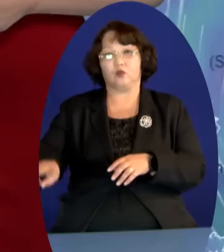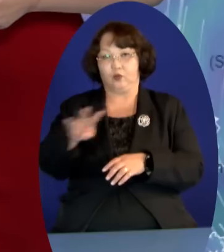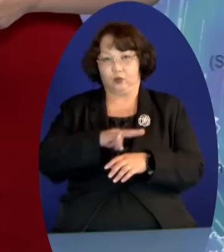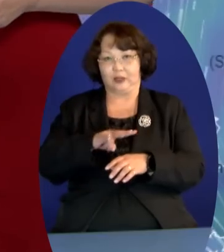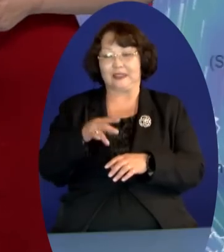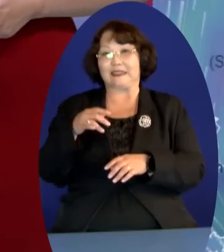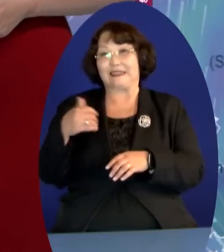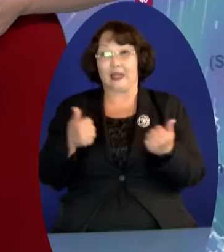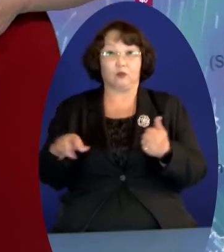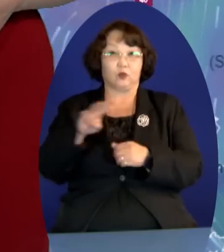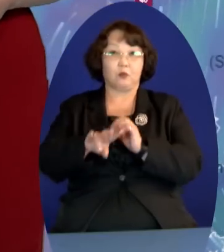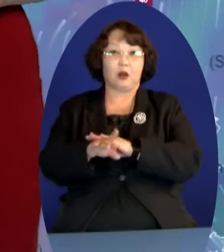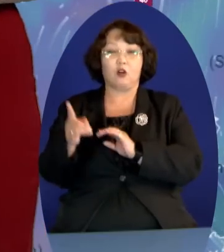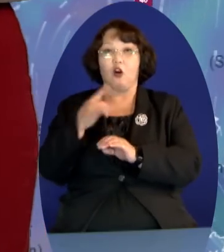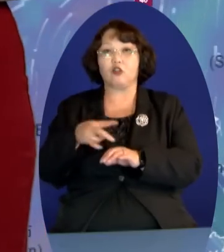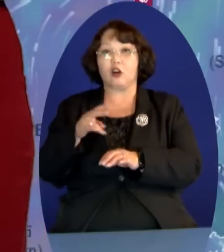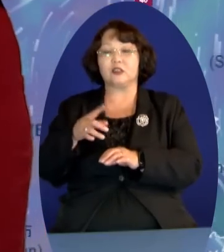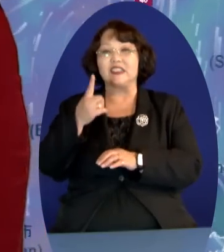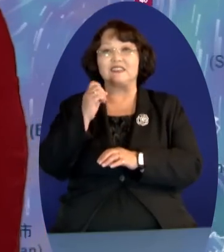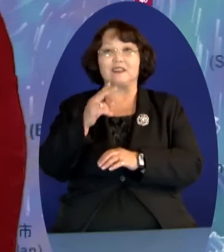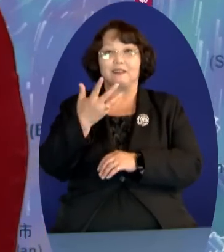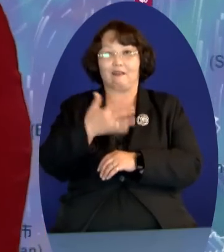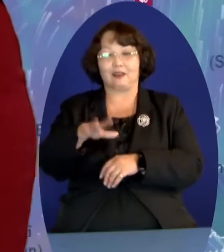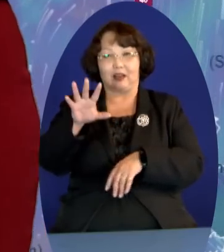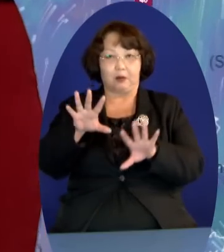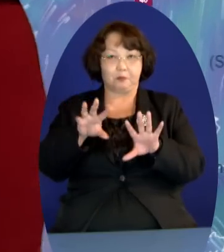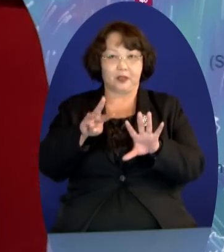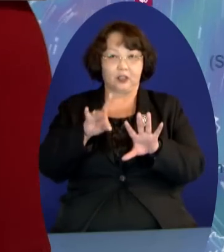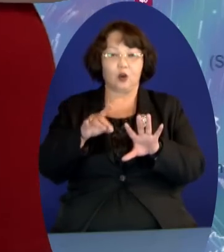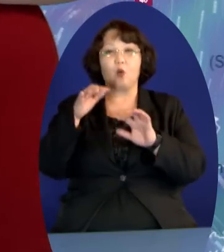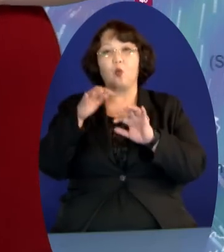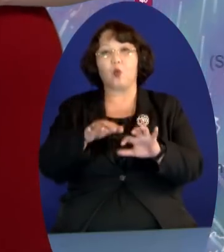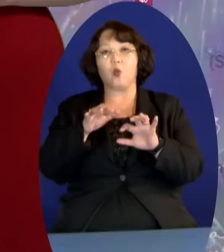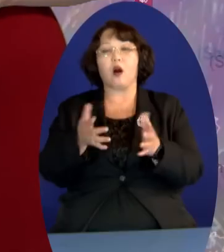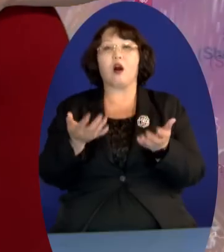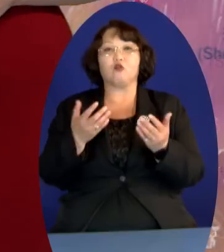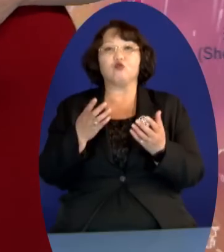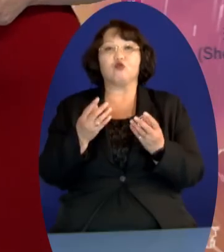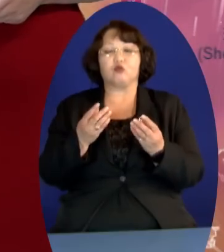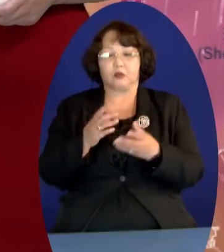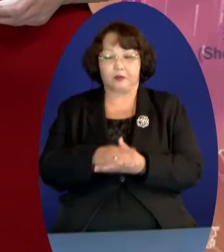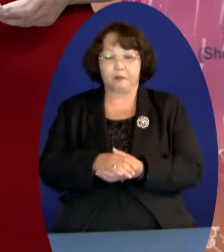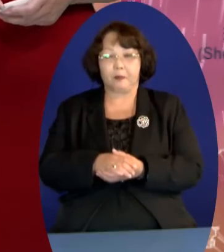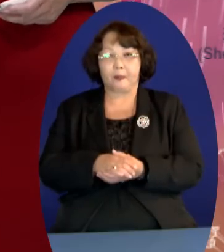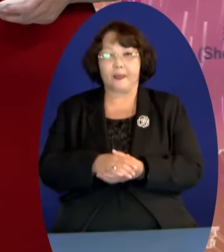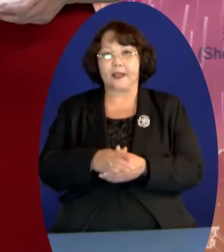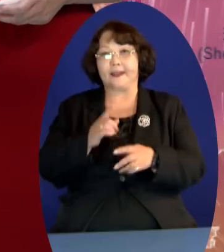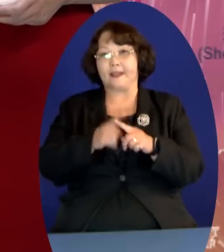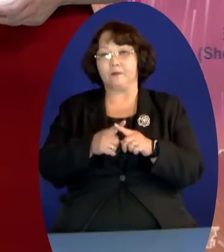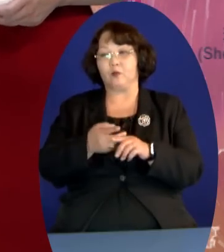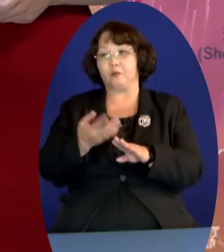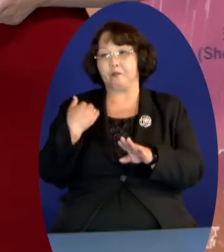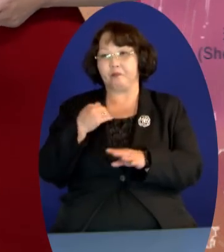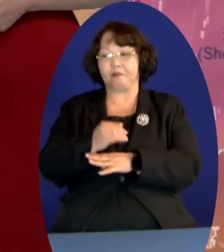холдуулуу баруун хойноос секундэд 5-10 метр хүрч тогтуун зөөлөн салхилна. Агаарын температурын хувьд нутгийн баруун хагас орчимд өмнөх өдөртэй харьцуулахад